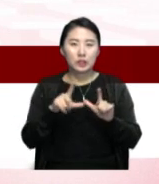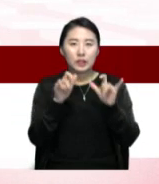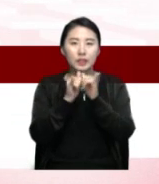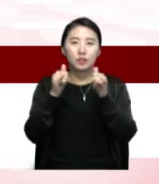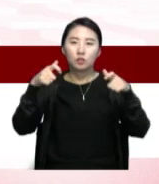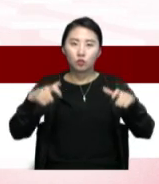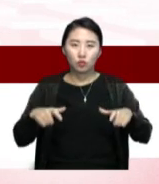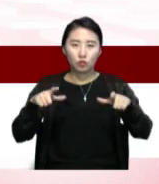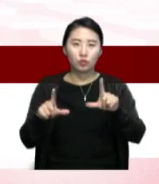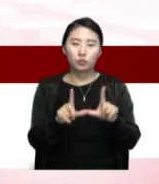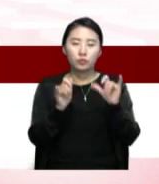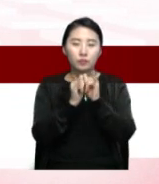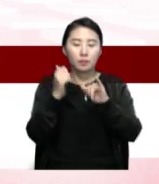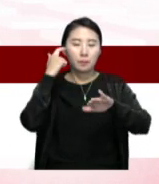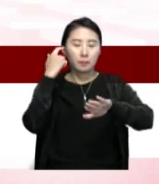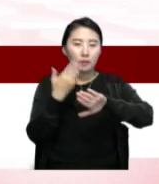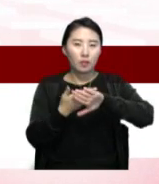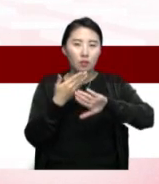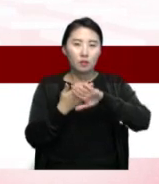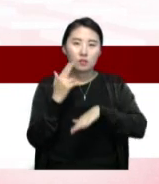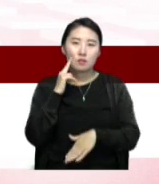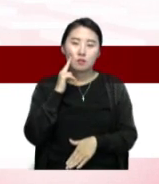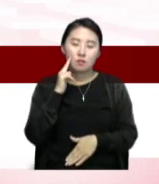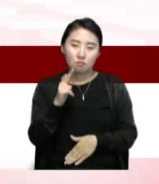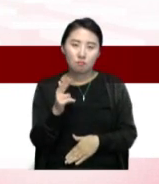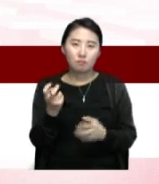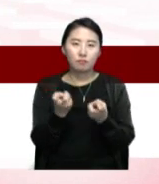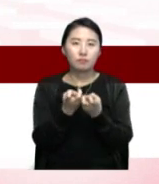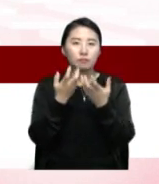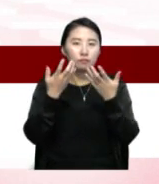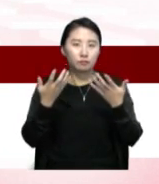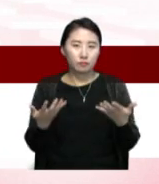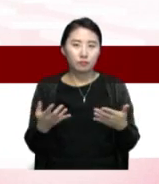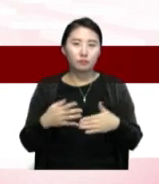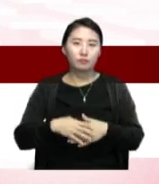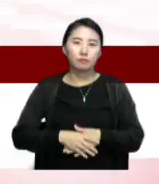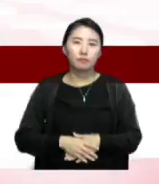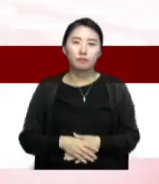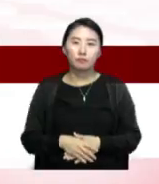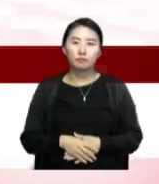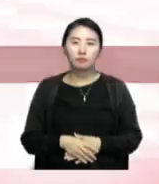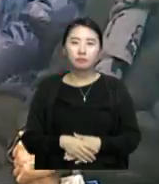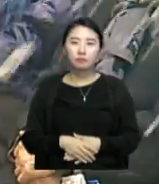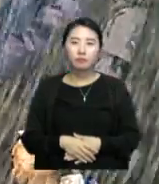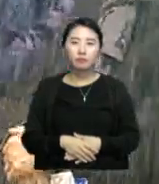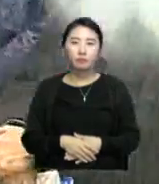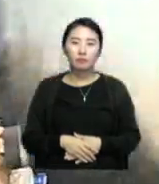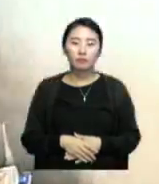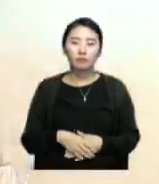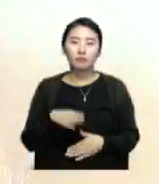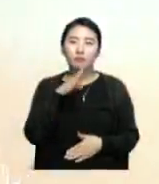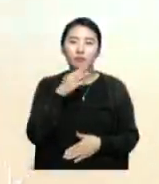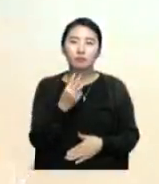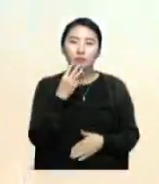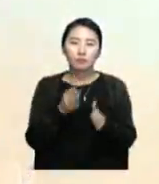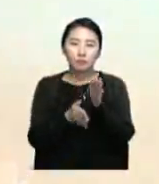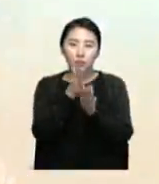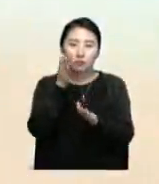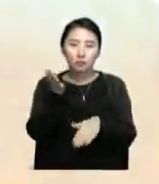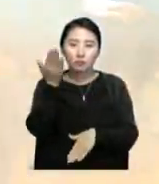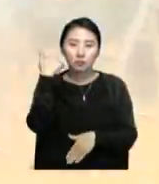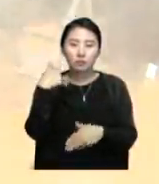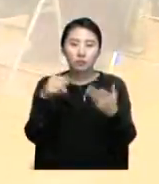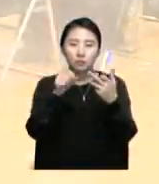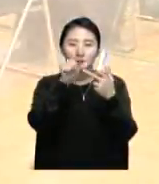지역 주민들께서 반대하시니까 할 수가 없는 거죠. 워낙에 뭐 심하게 반대하시니까. 실제 서울시는 지난해